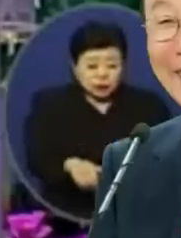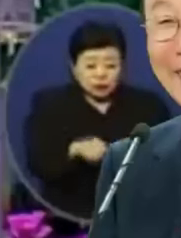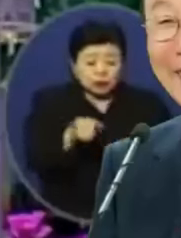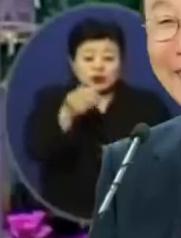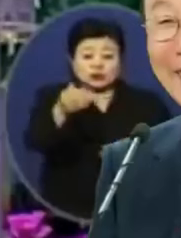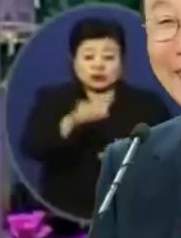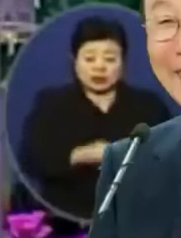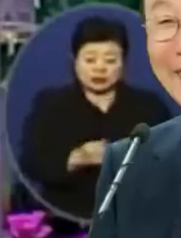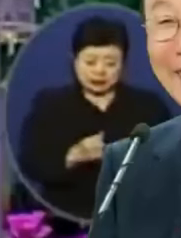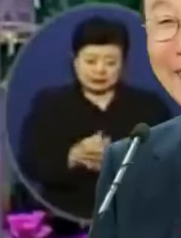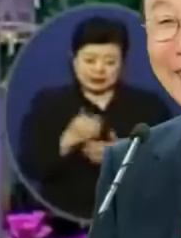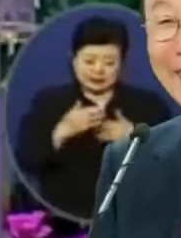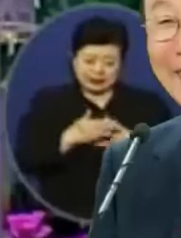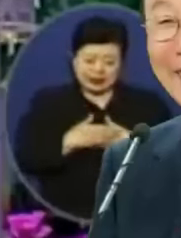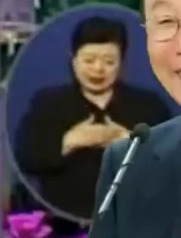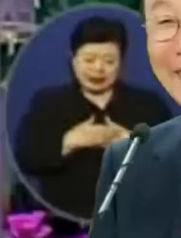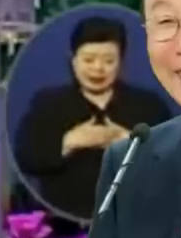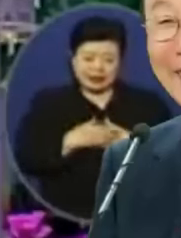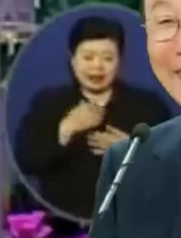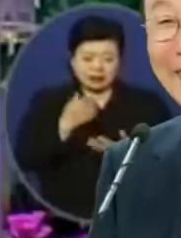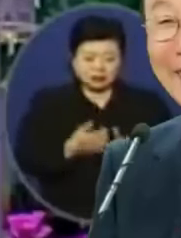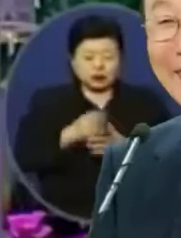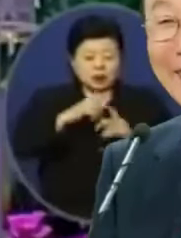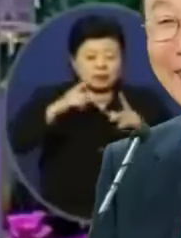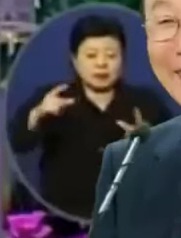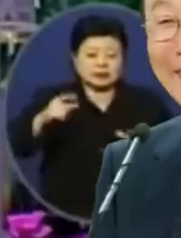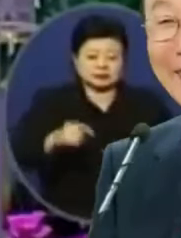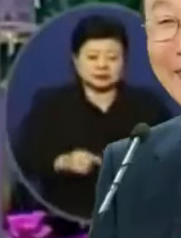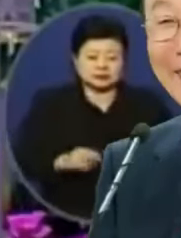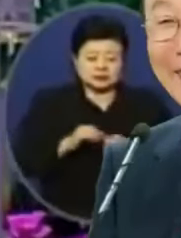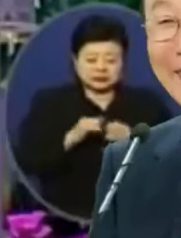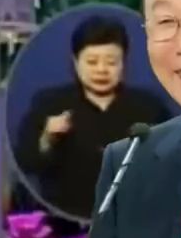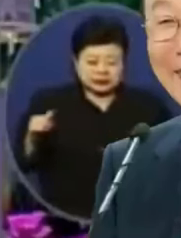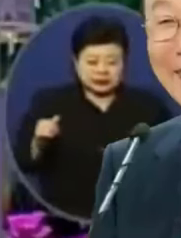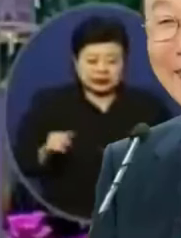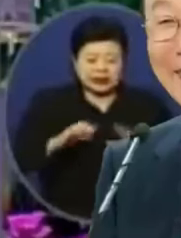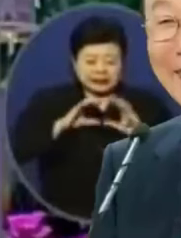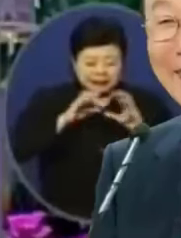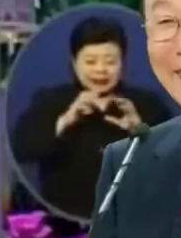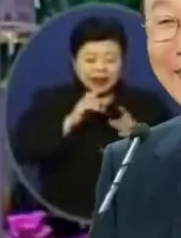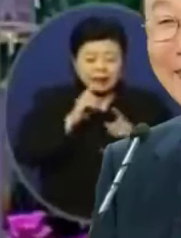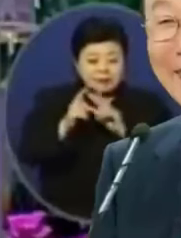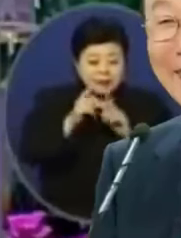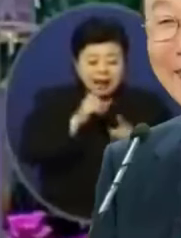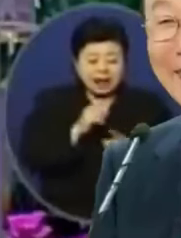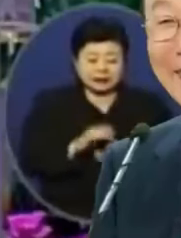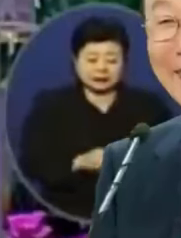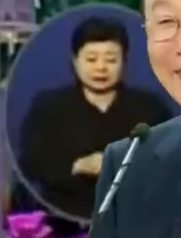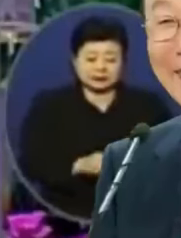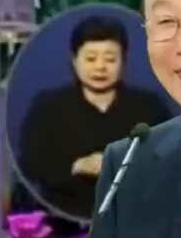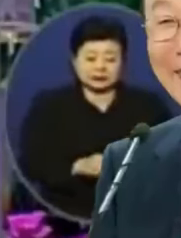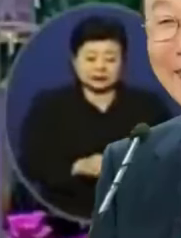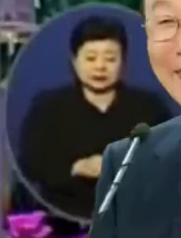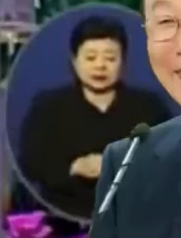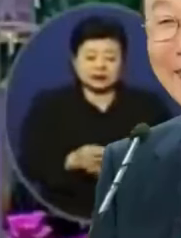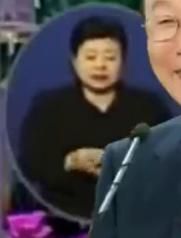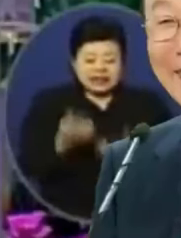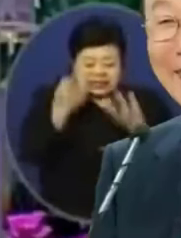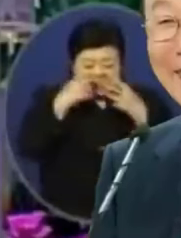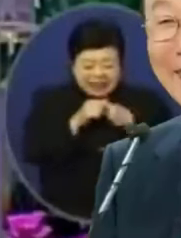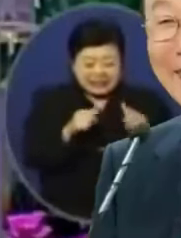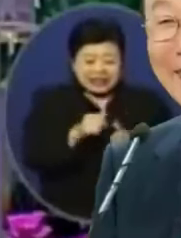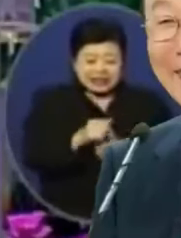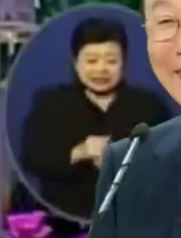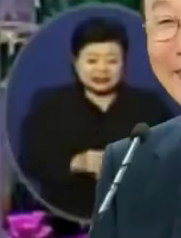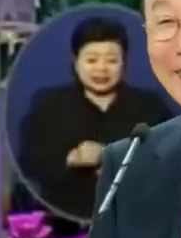구원하였도다. 그러므로 내가 이제 조서를 내리노니 각 백성과 각 나라와 각 언어를 말하는 자가 모두 사드락과 메삭과 아벳느고의